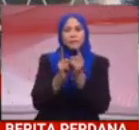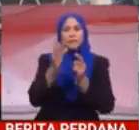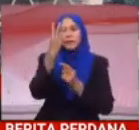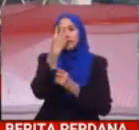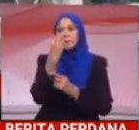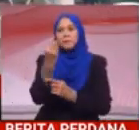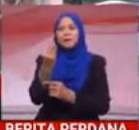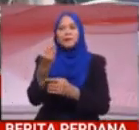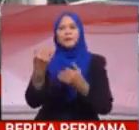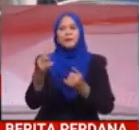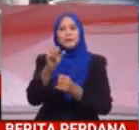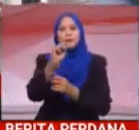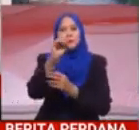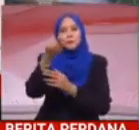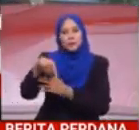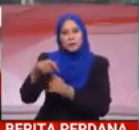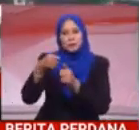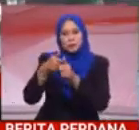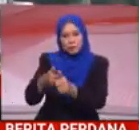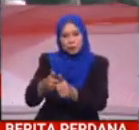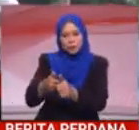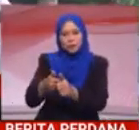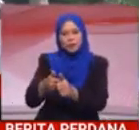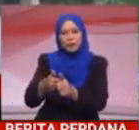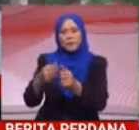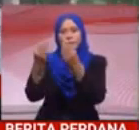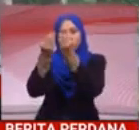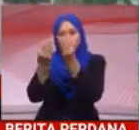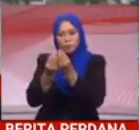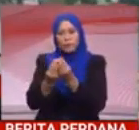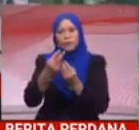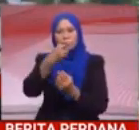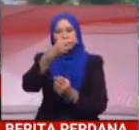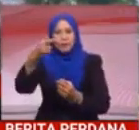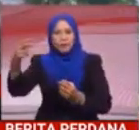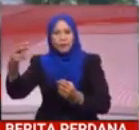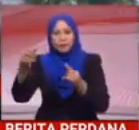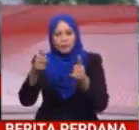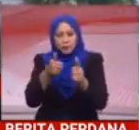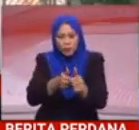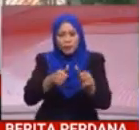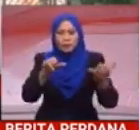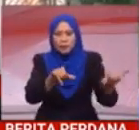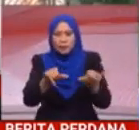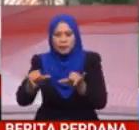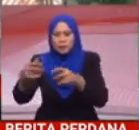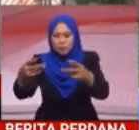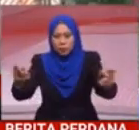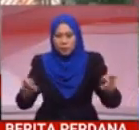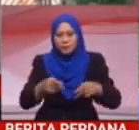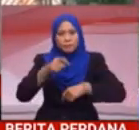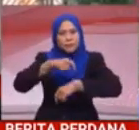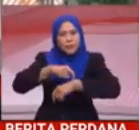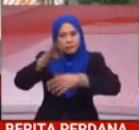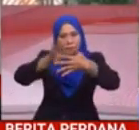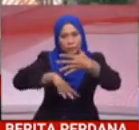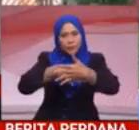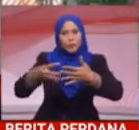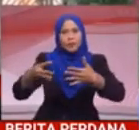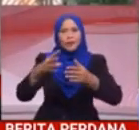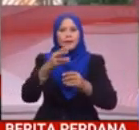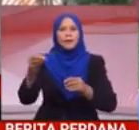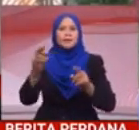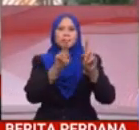di selama berkata antara shopee yang perlu dipatuhi adalah Jumlah perenang mengikut saiz kolam masa penggunaan kolam serta